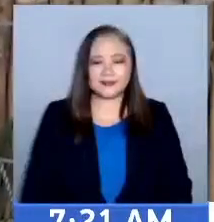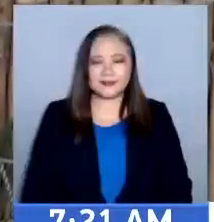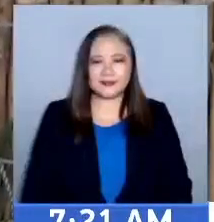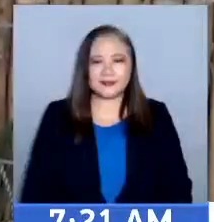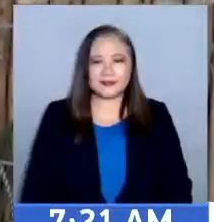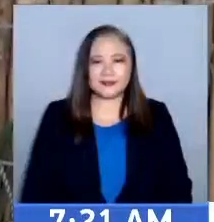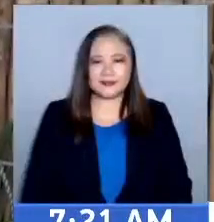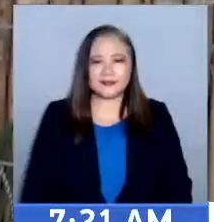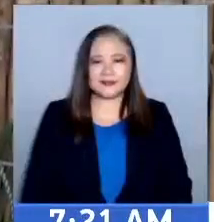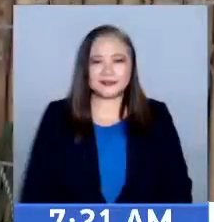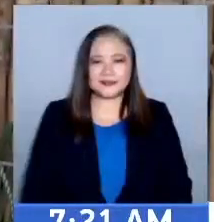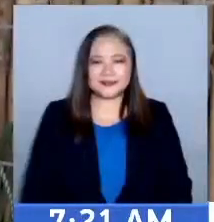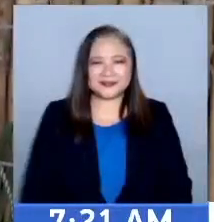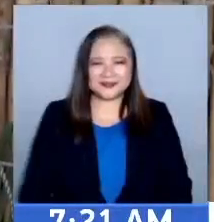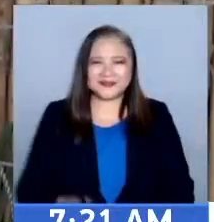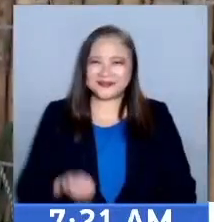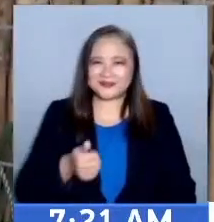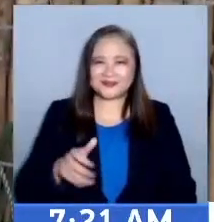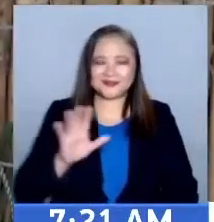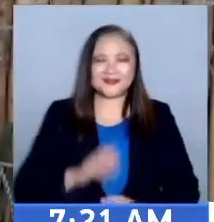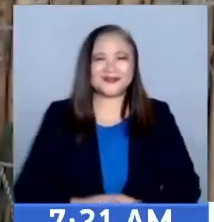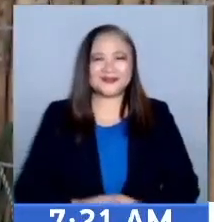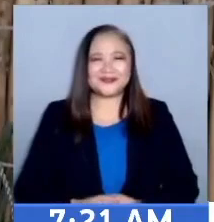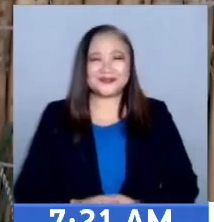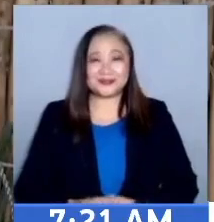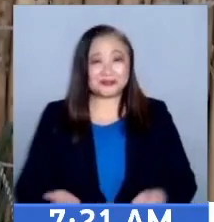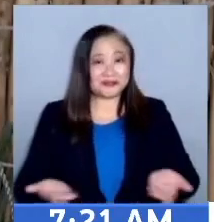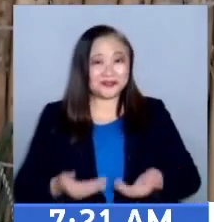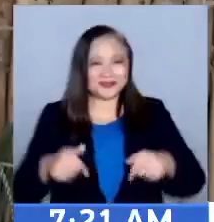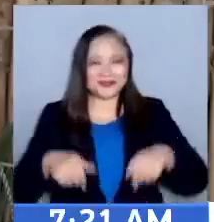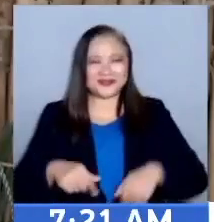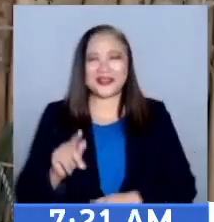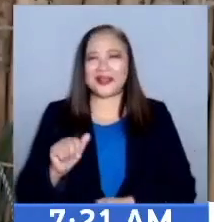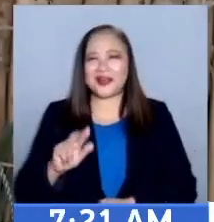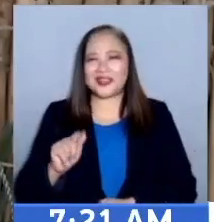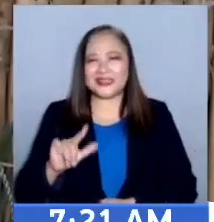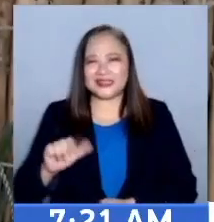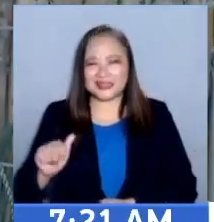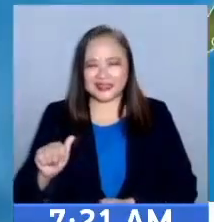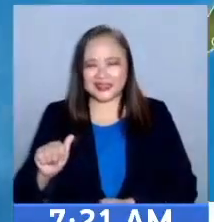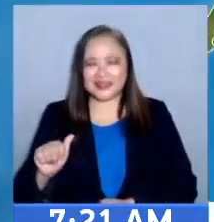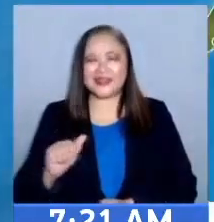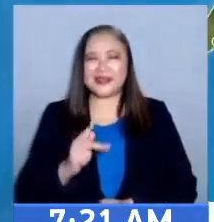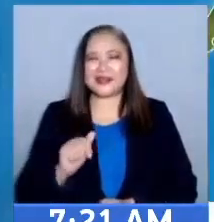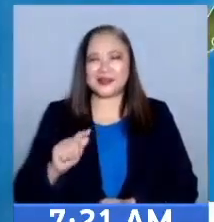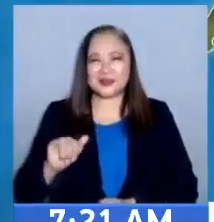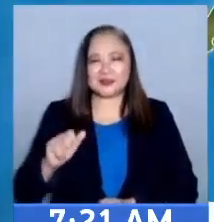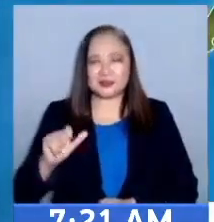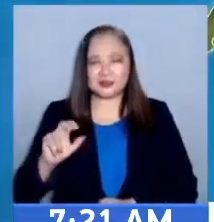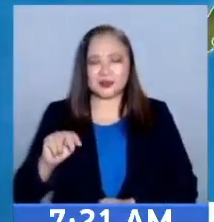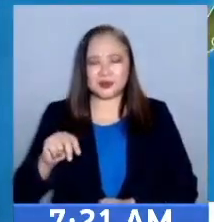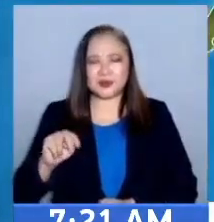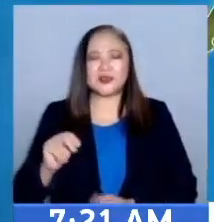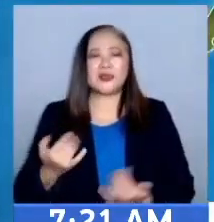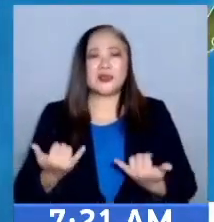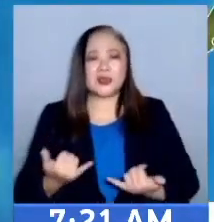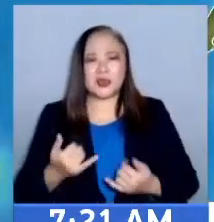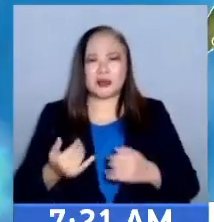Magandang umaga mga kapuso. Andito po rin po tayo sa Kartila ng Katipunan. Mga kapuso, nakataas po ngayon ang rainfall advisory sa ilang bahagi ng ating